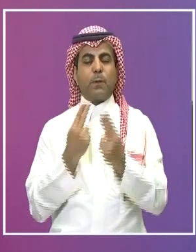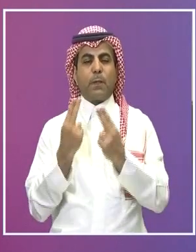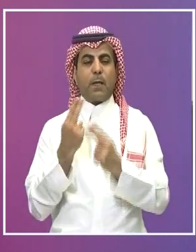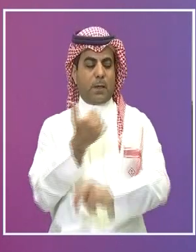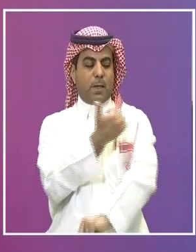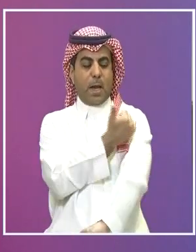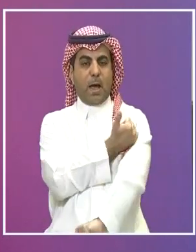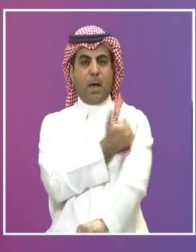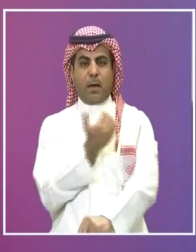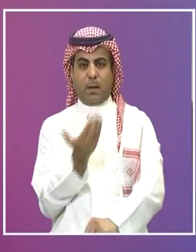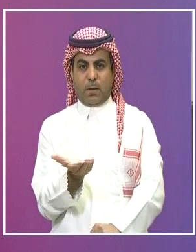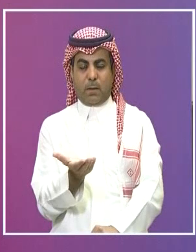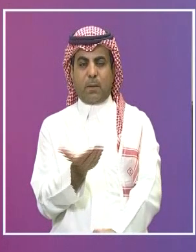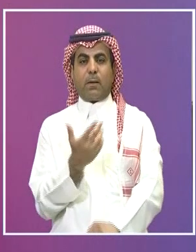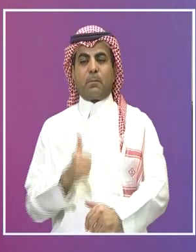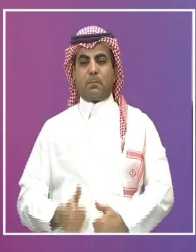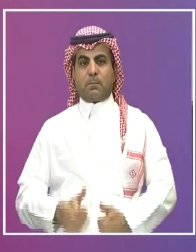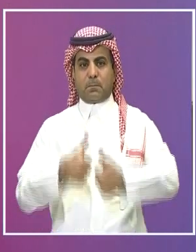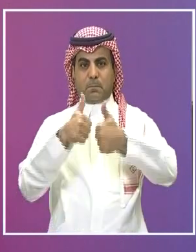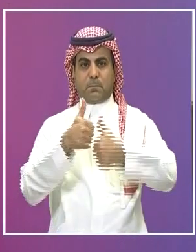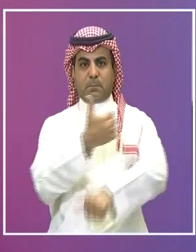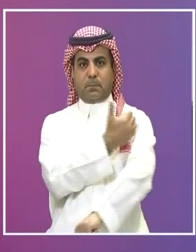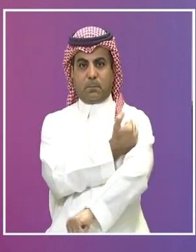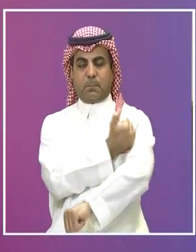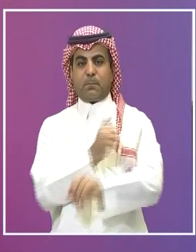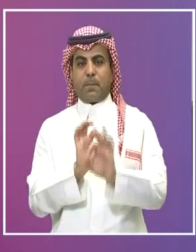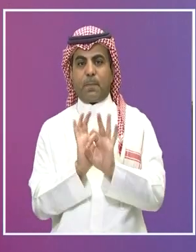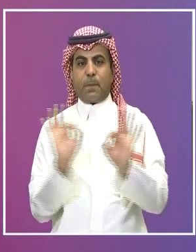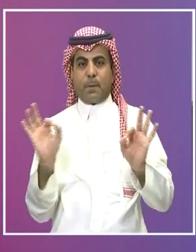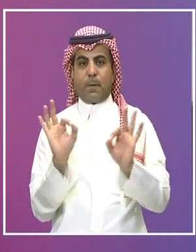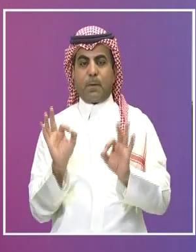اللقاحات. بتجاوز اللقاحات والجرعات المعطاة لهذه